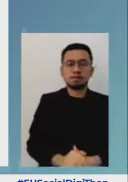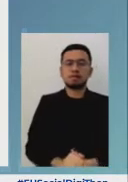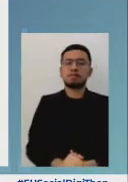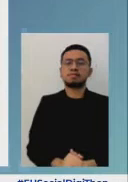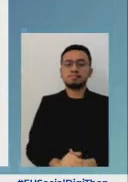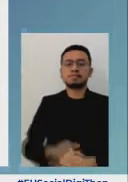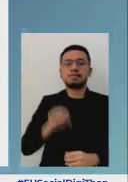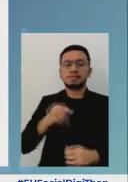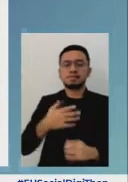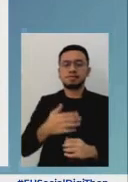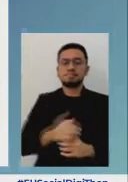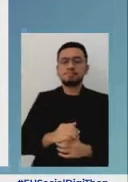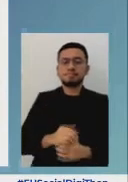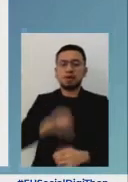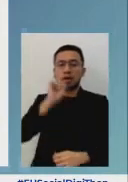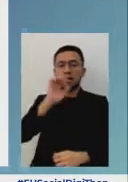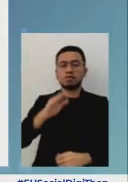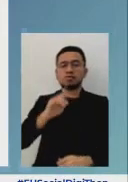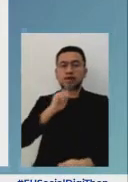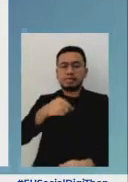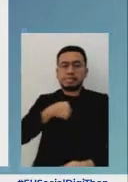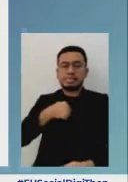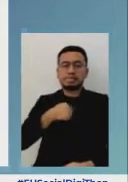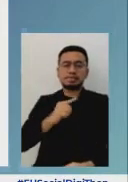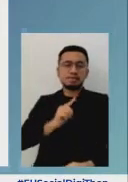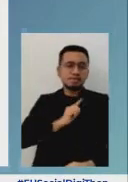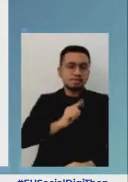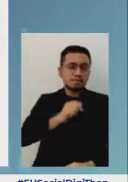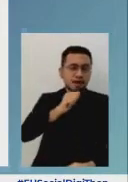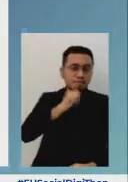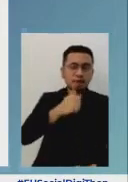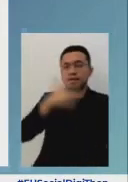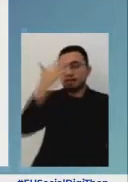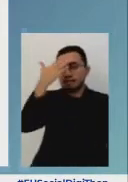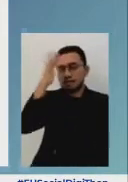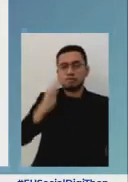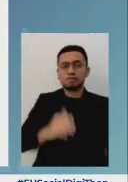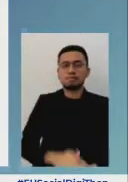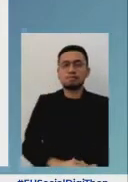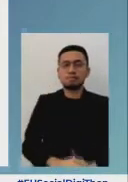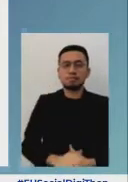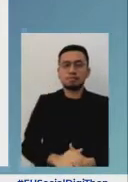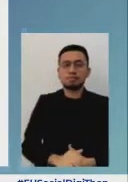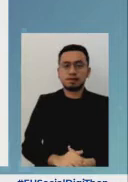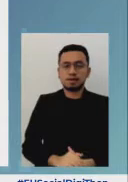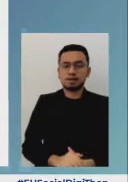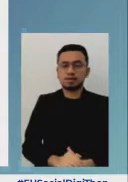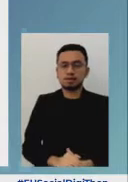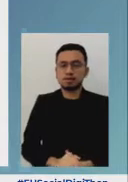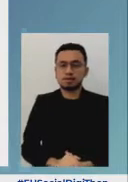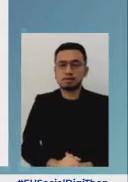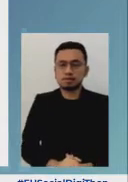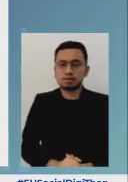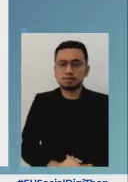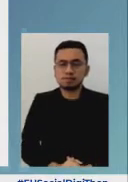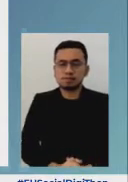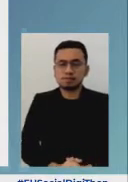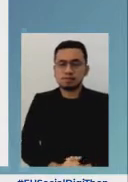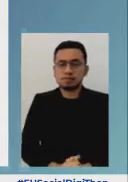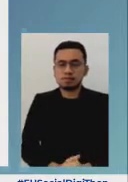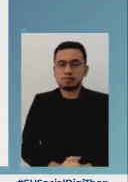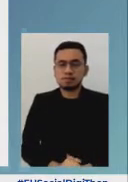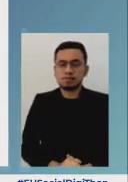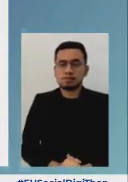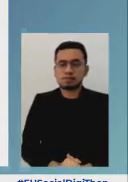menyampaikan dirinya tuh siapa. Wah, itu nggak enak banget tuh. Menghina, mengucilkan, wah itu semua. Intinya